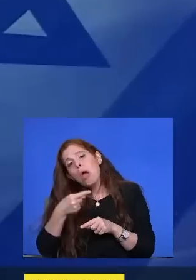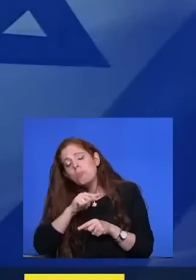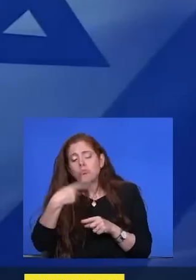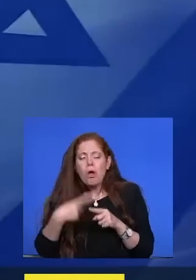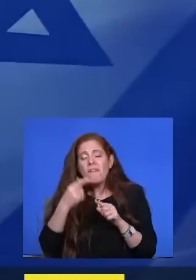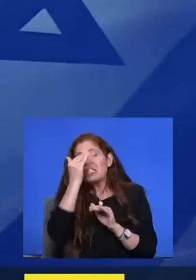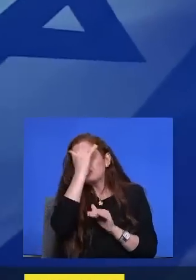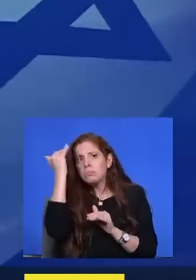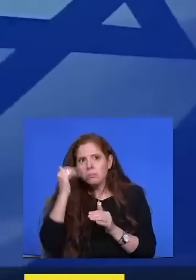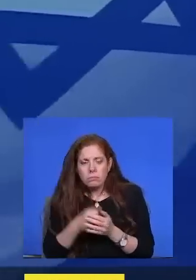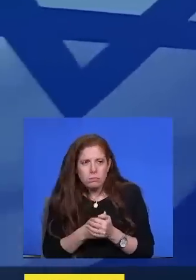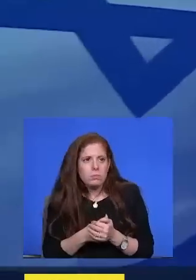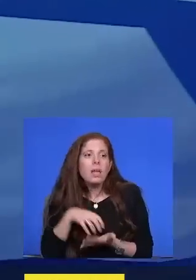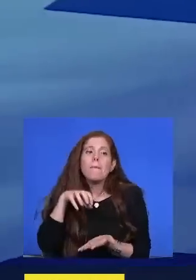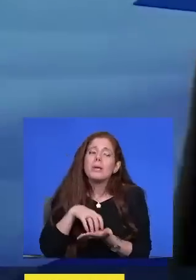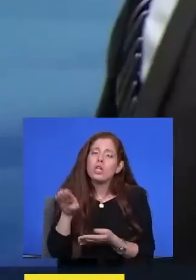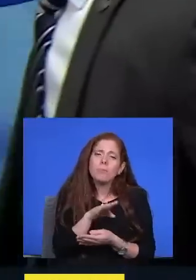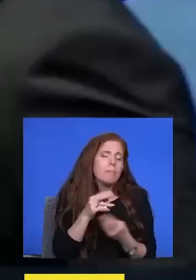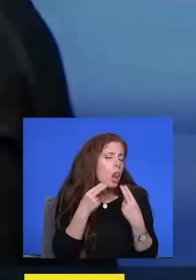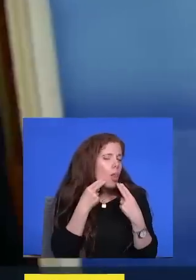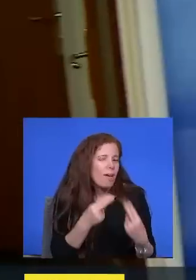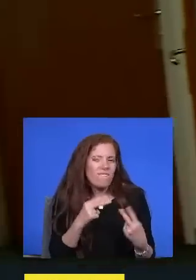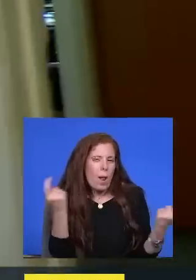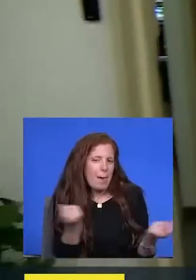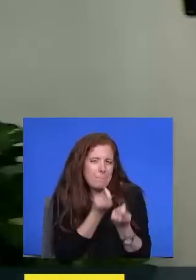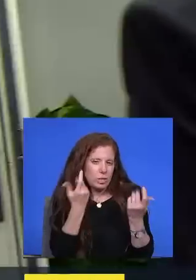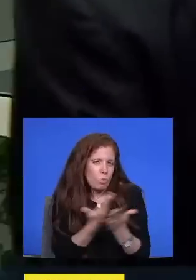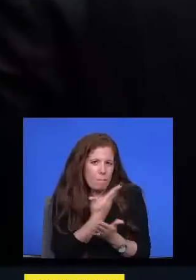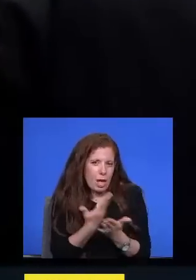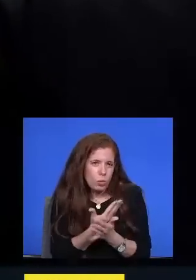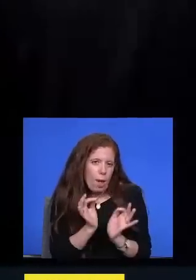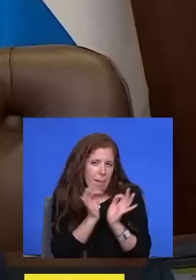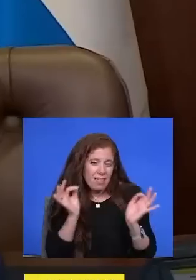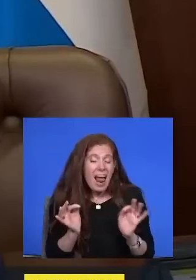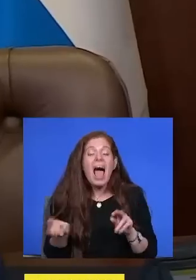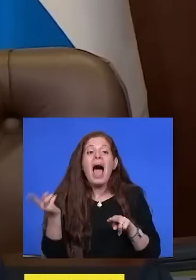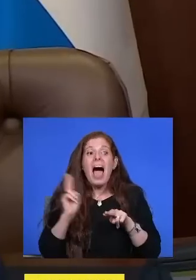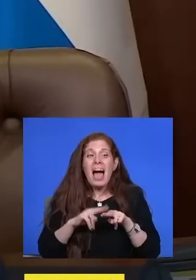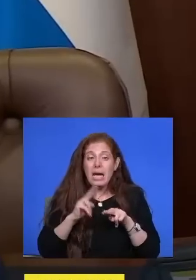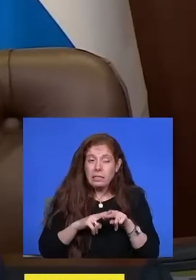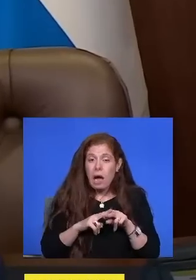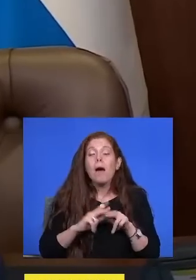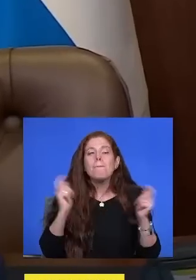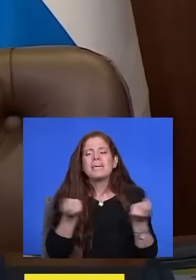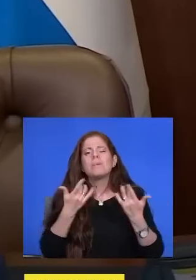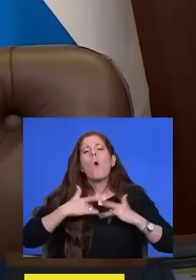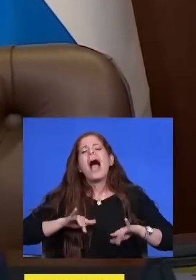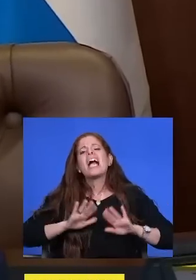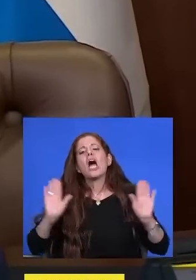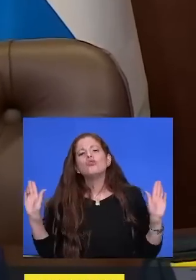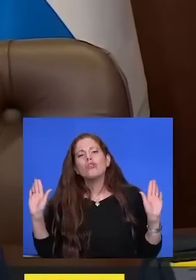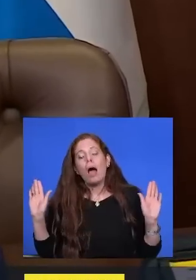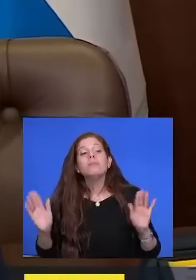השביתה הזאת אמורה להיות בין שעה לשעה וחצי. בלשכת נתניהו לא הגיבו תחילה על הפרסום במהדורה. שעה קלה אחרי הדיווח פרסמו הכחשה, אבל לפי